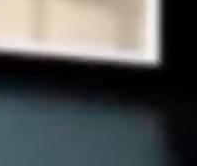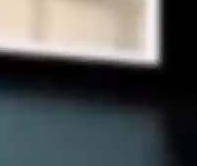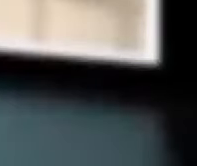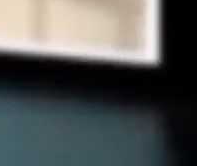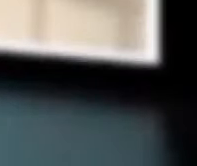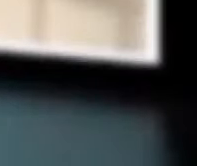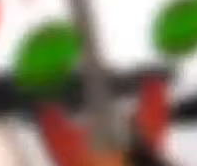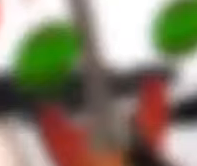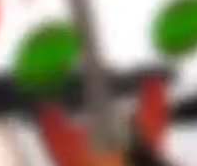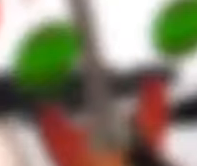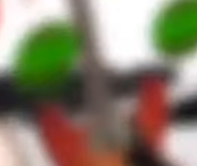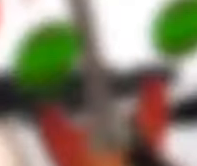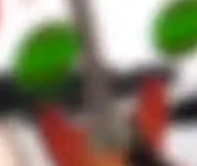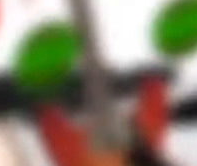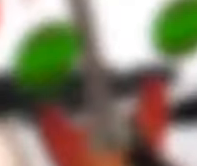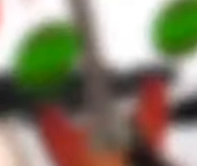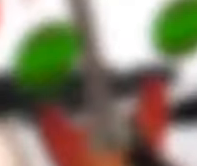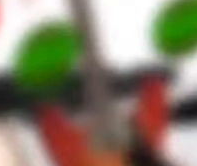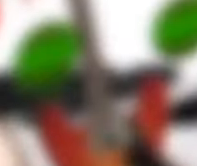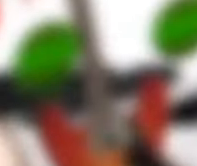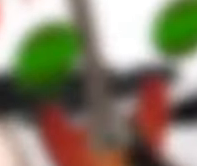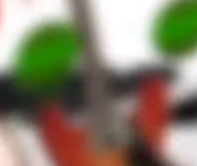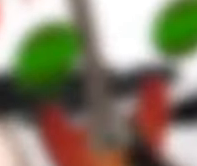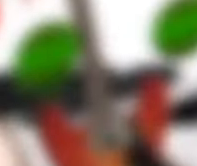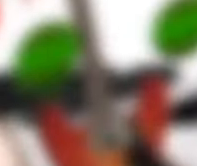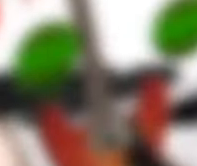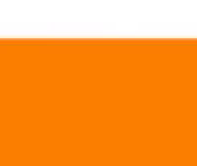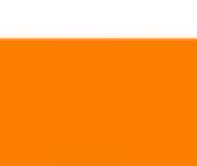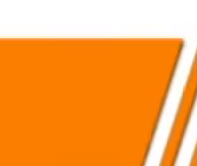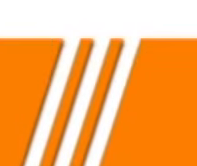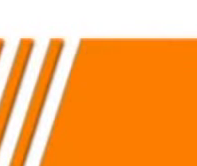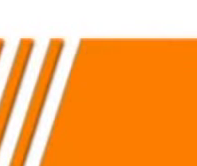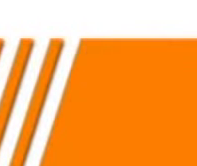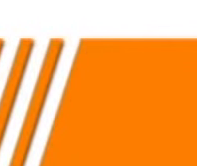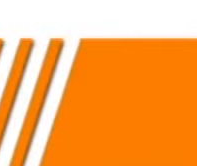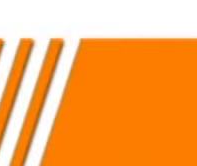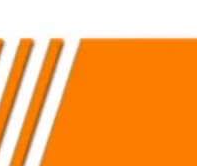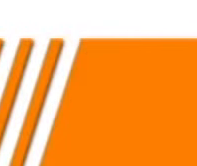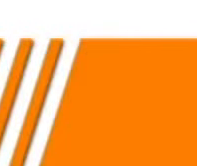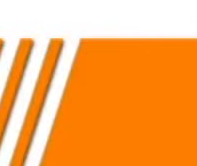ungabukela ke washo umkhuku every Sunday at 3 p.m.